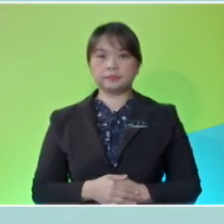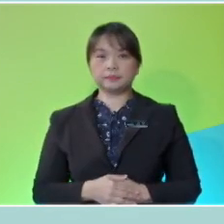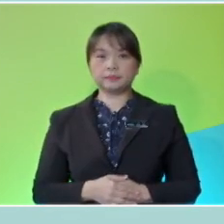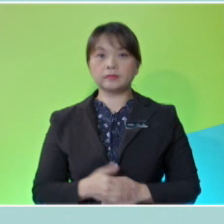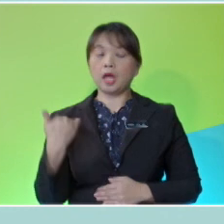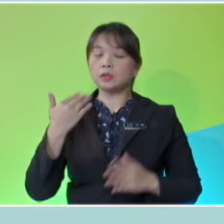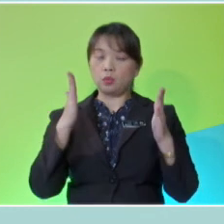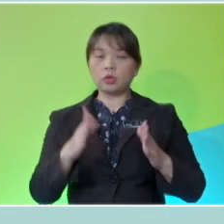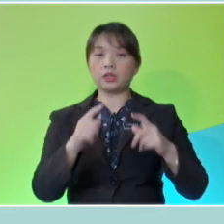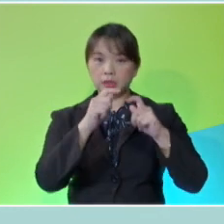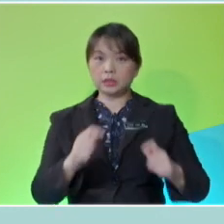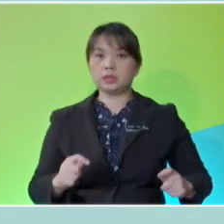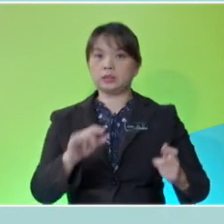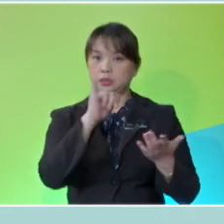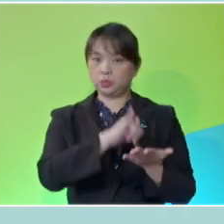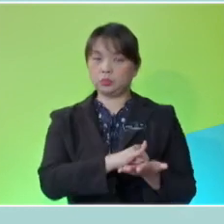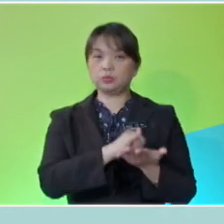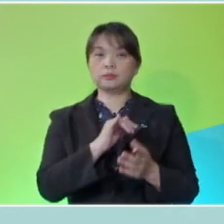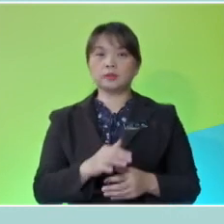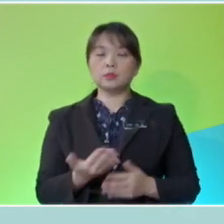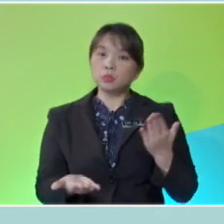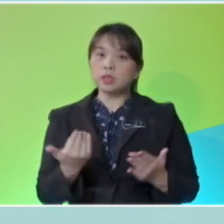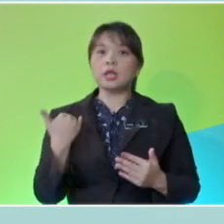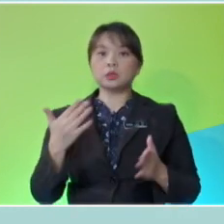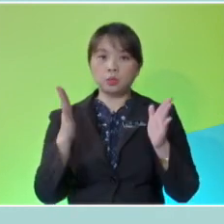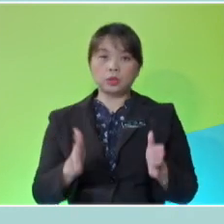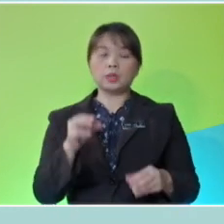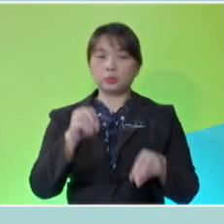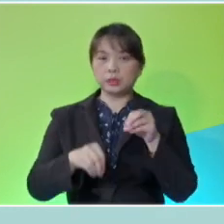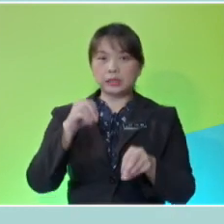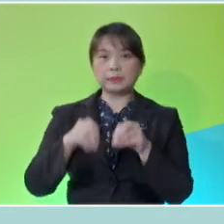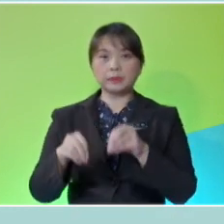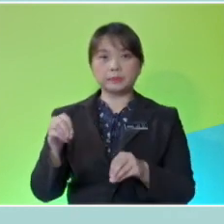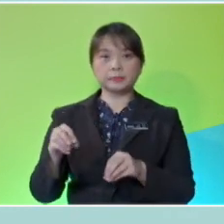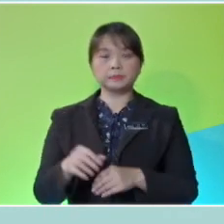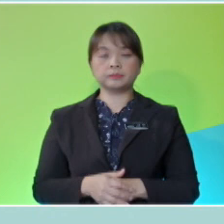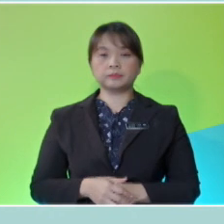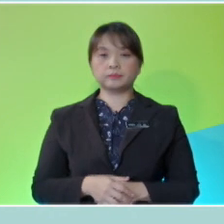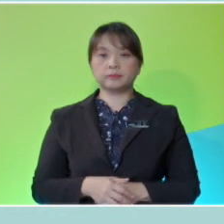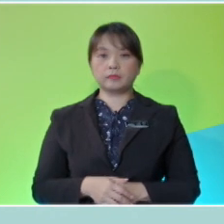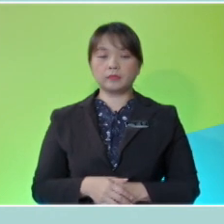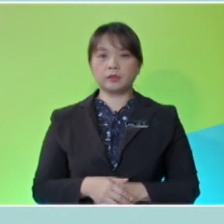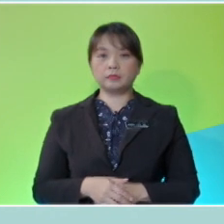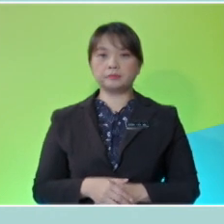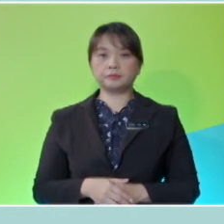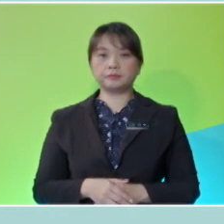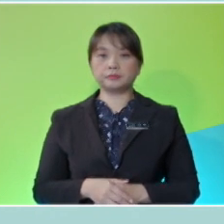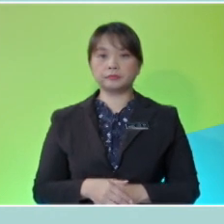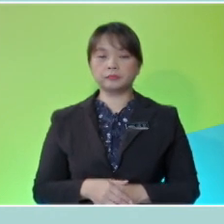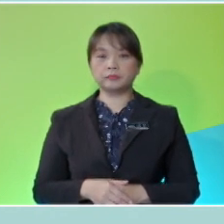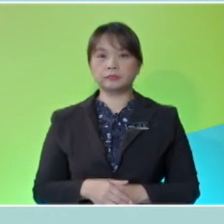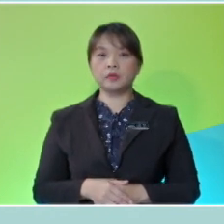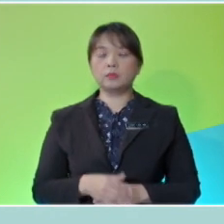ada juga orang menjalankan kegiatan pertanian Oke yaitu activity tanaman seperti di ladang teh kemran Highland Oke